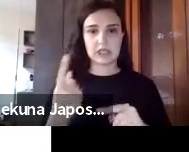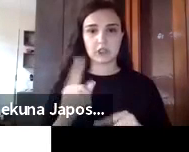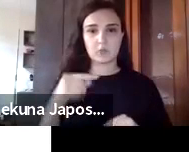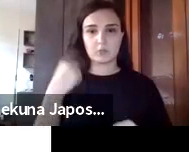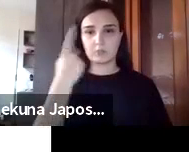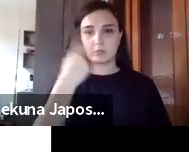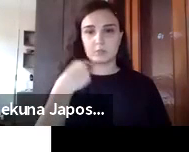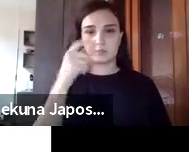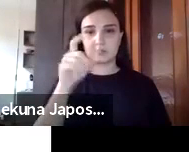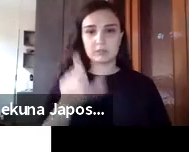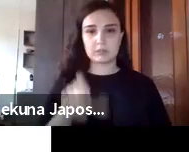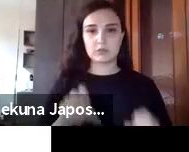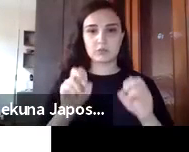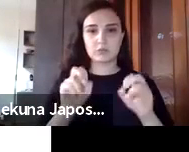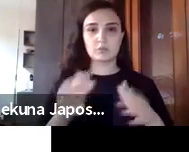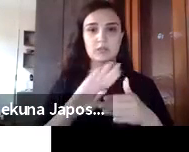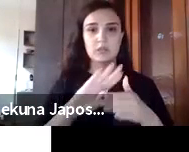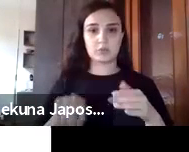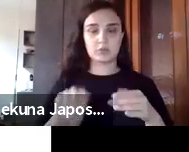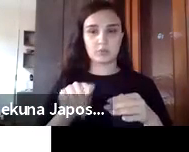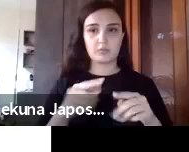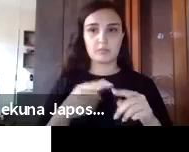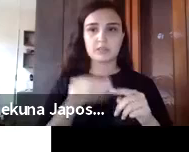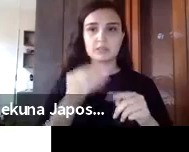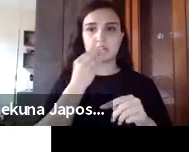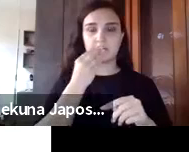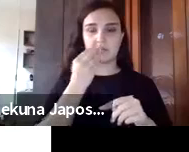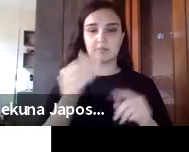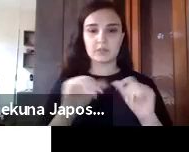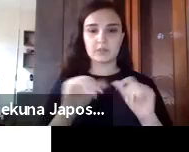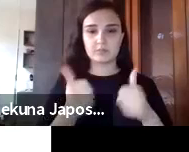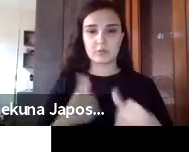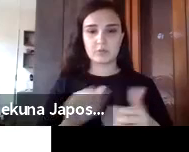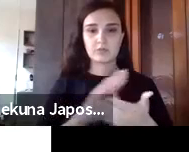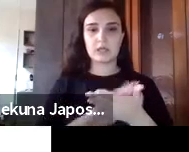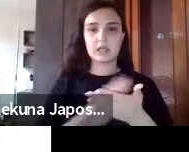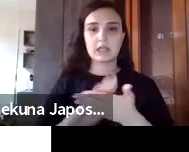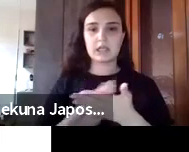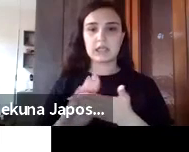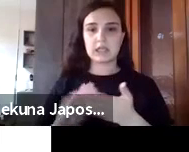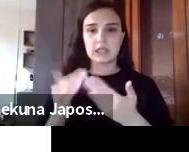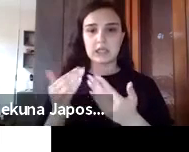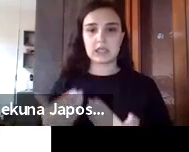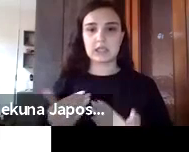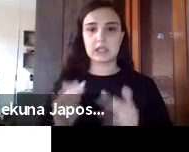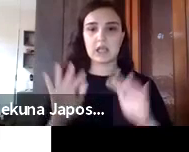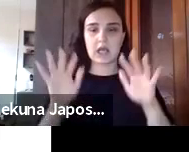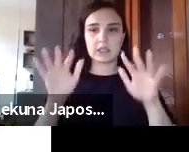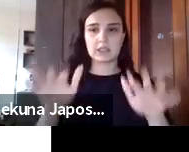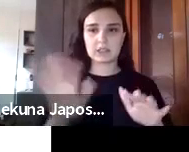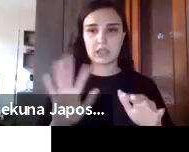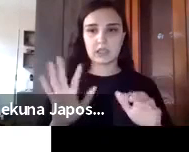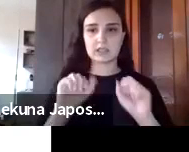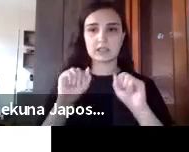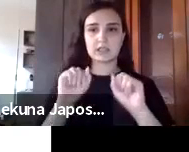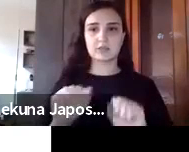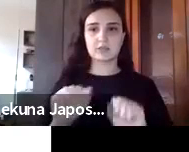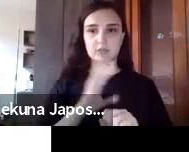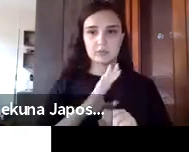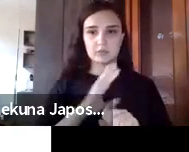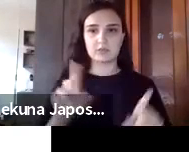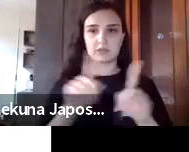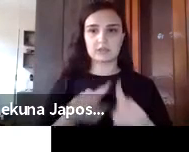ფიზიკური უსაფრთხოება, იქნება ეს კვების სახით, ჰიგიენის სახით, არ წაიქცეს, დაცული იყოს,